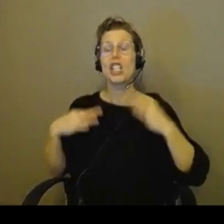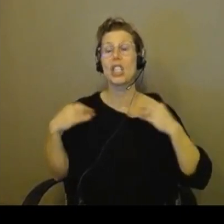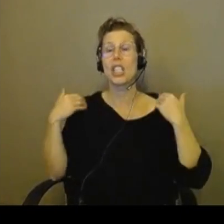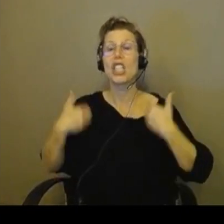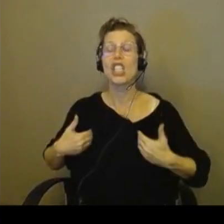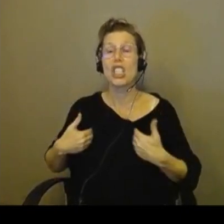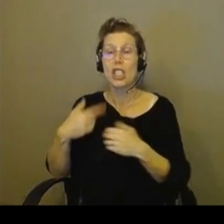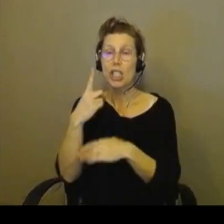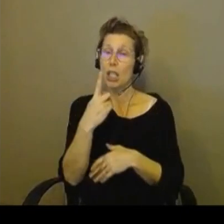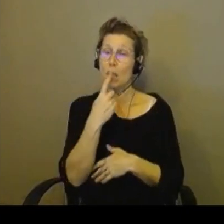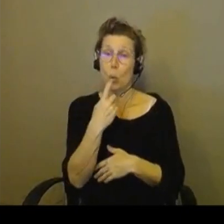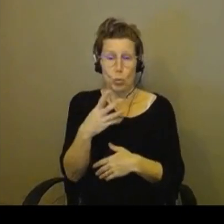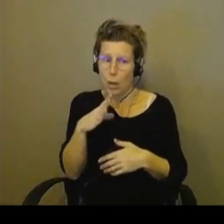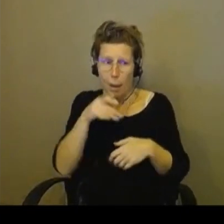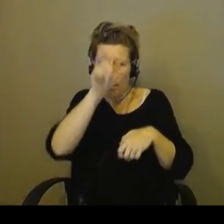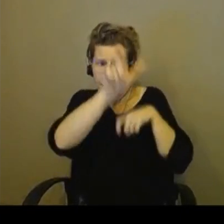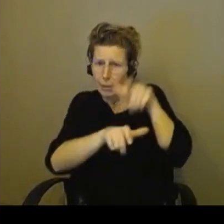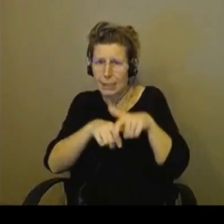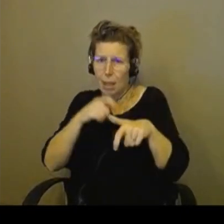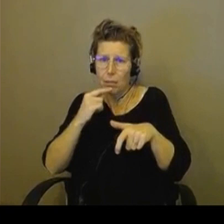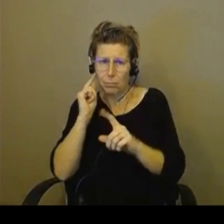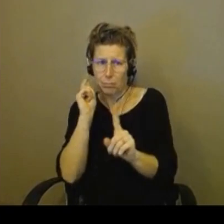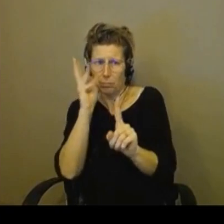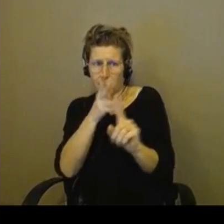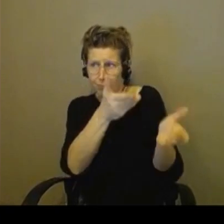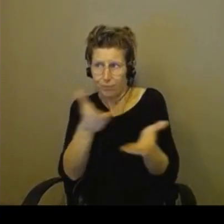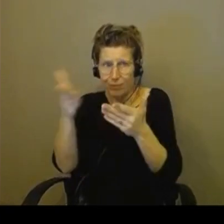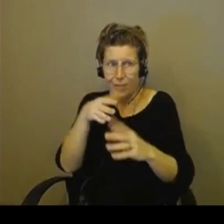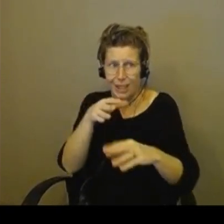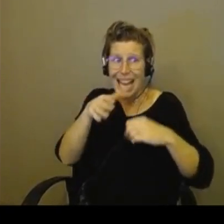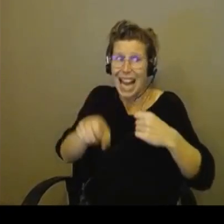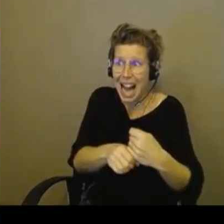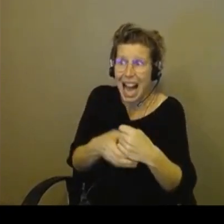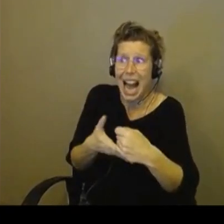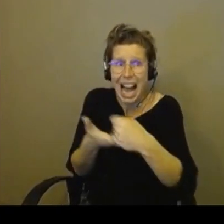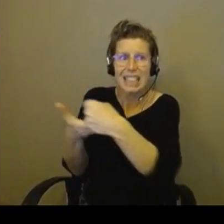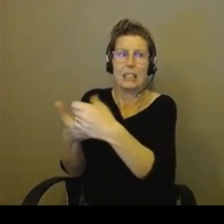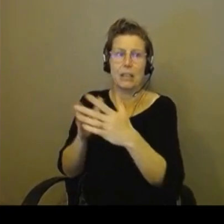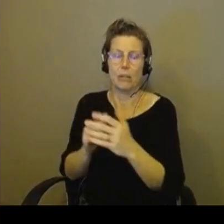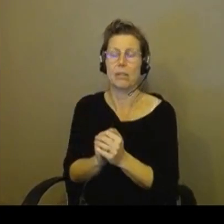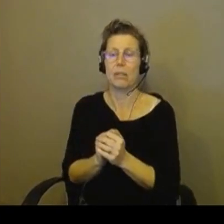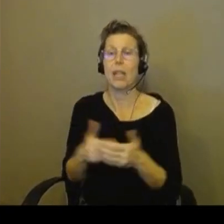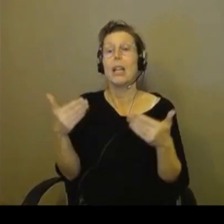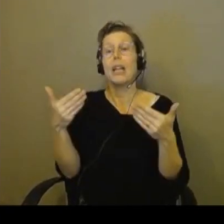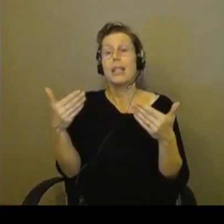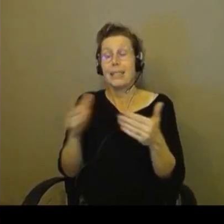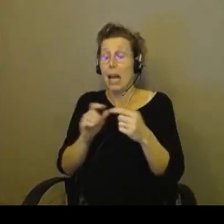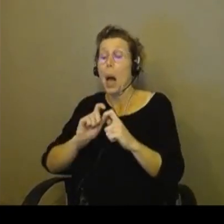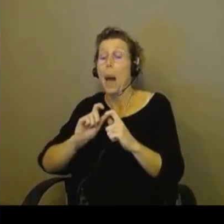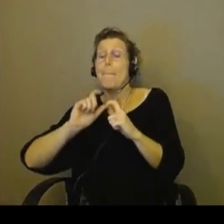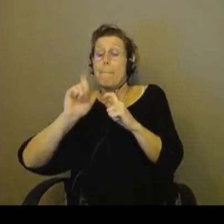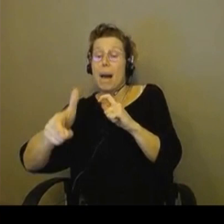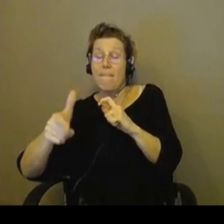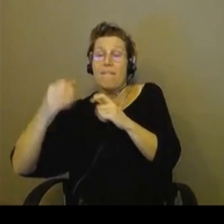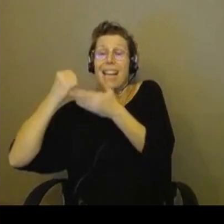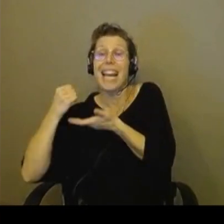l'assistance. C'est un vrai défi, mais ce que je veux dire, c'est que derrière ça, il y aura un héritage positif des Jeux. L'héritage positif des Jeux,